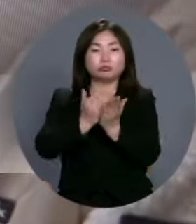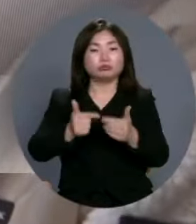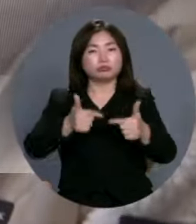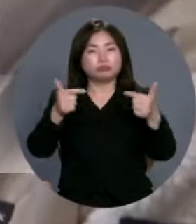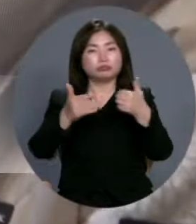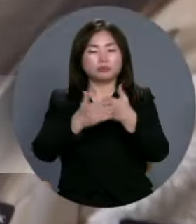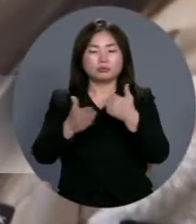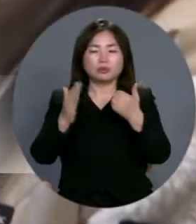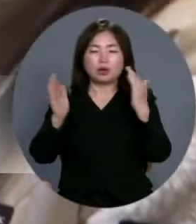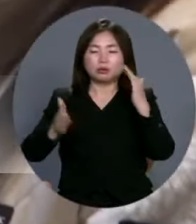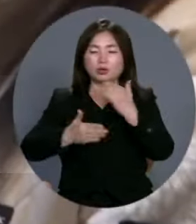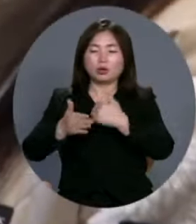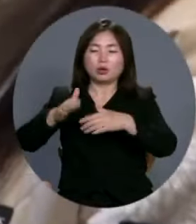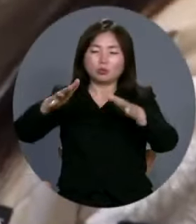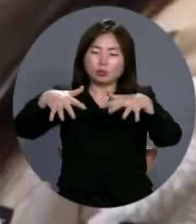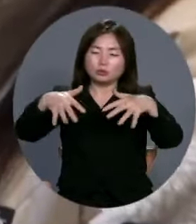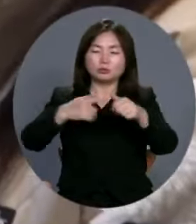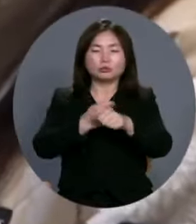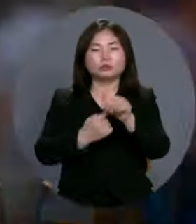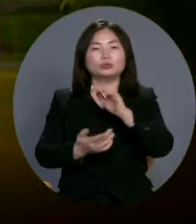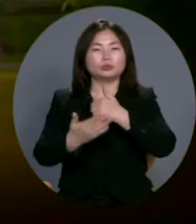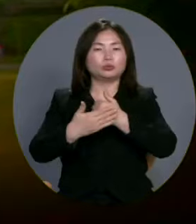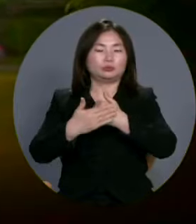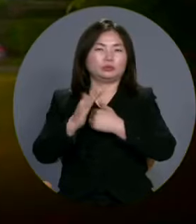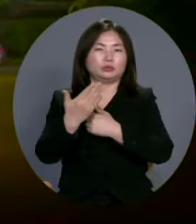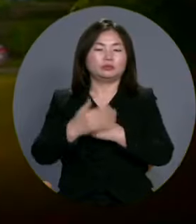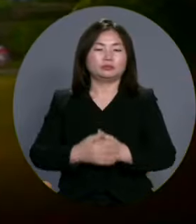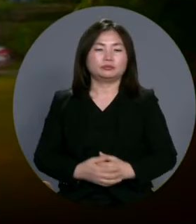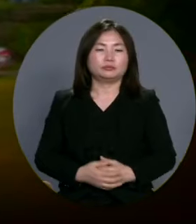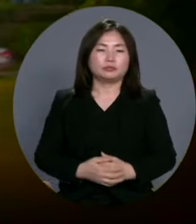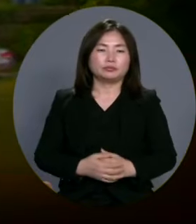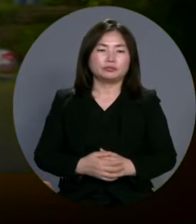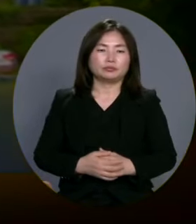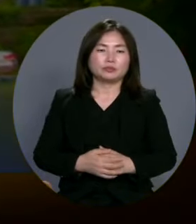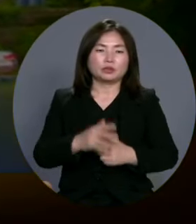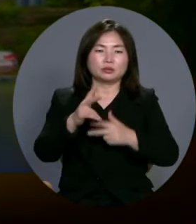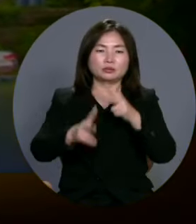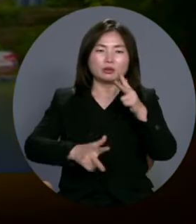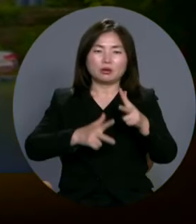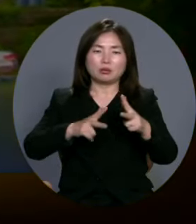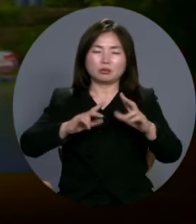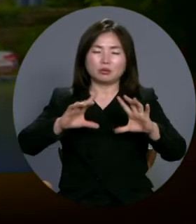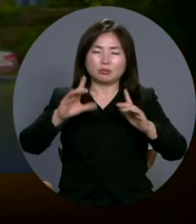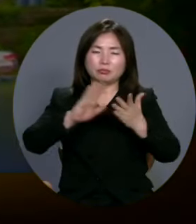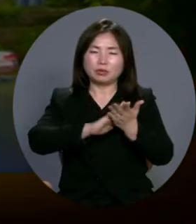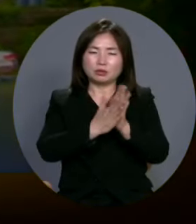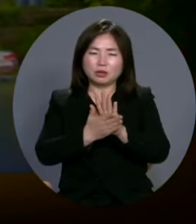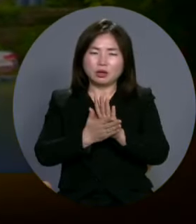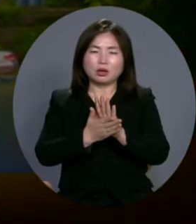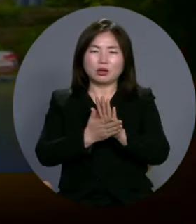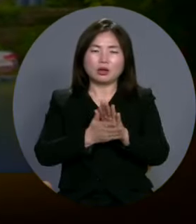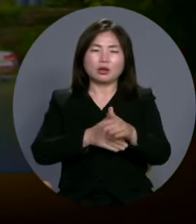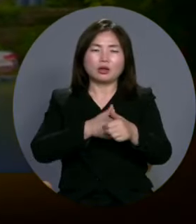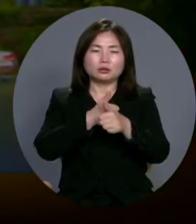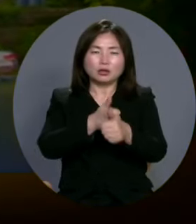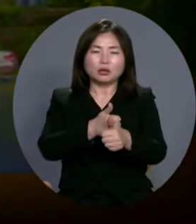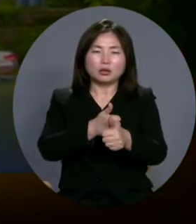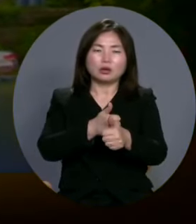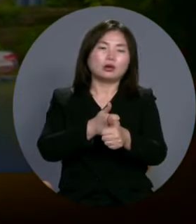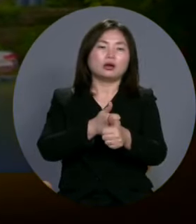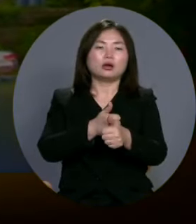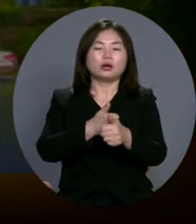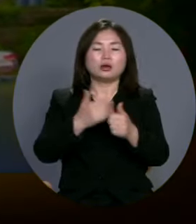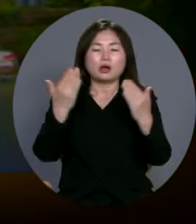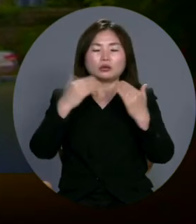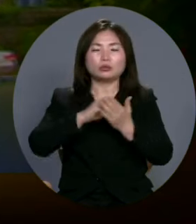학생 모집에 도움이 될 수 있을 것으로 보입니다. 이제 바뀌어가는 산업의 과를 만들어야 되는데 무전공 학과를 만드는 것 자체가 목적이라기보다는